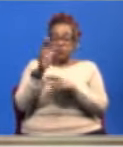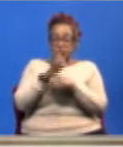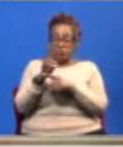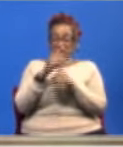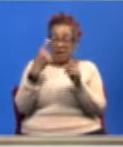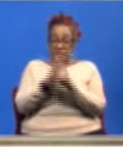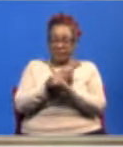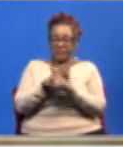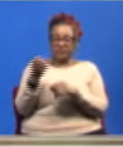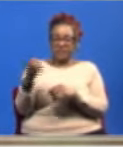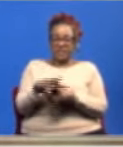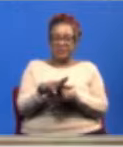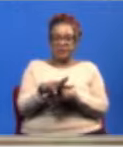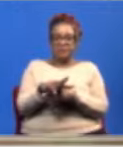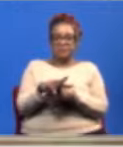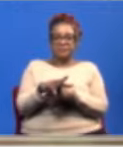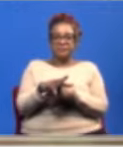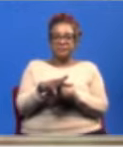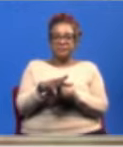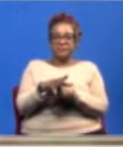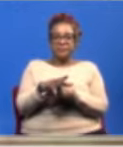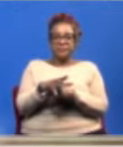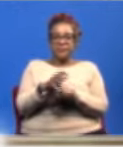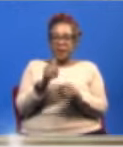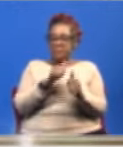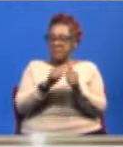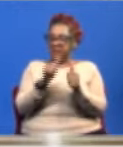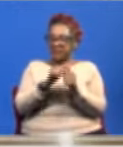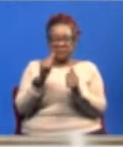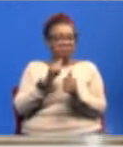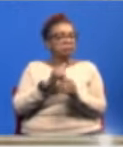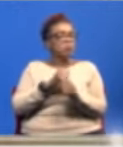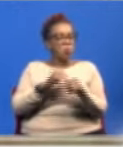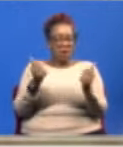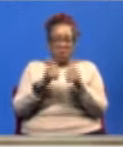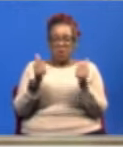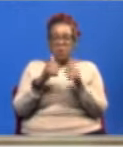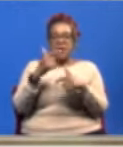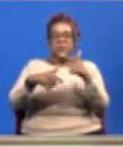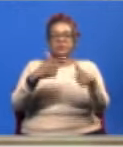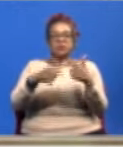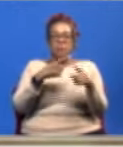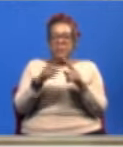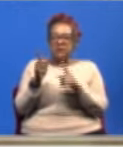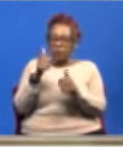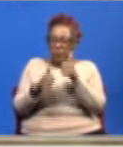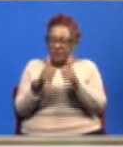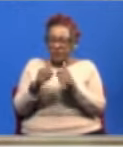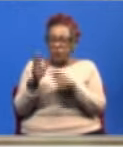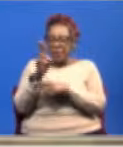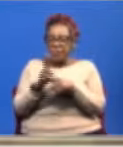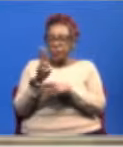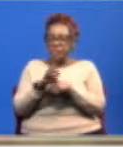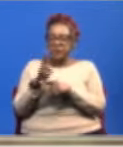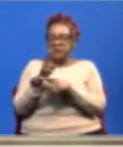hii. Mahindi imefanya vizuri. Na hii yenye tulitumia na hii